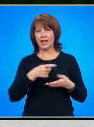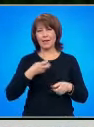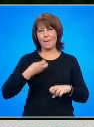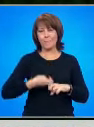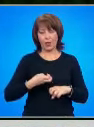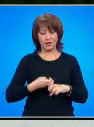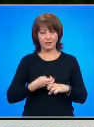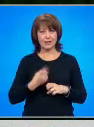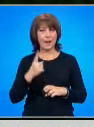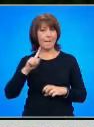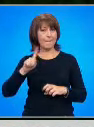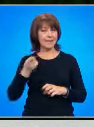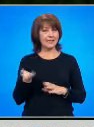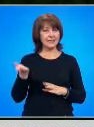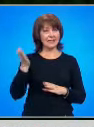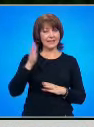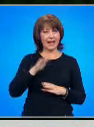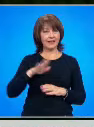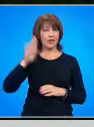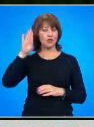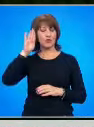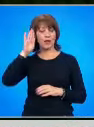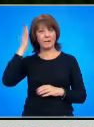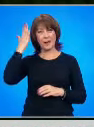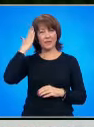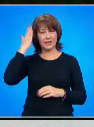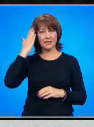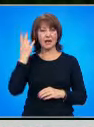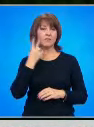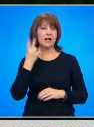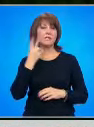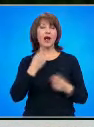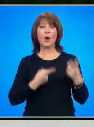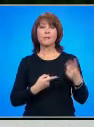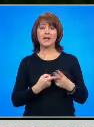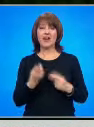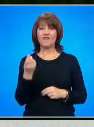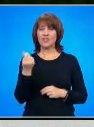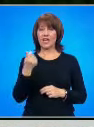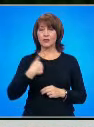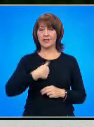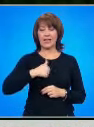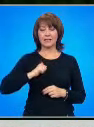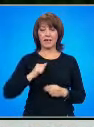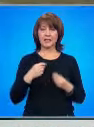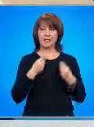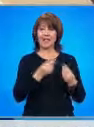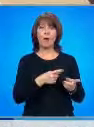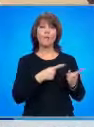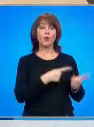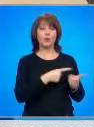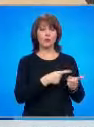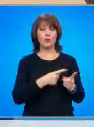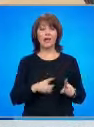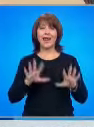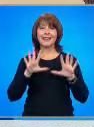заведение. Месец след встъпването си в длъжност, служебният здравен министър научил от медиите, че финансовата инспекция е дала на прокуратурата